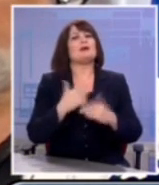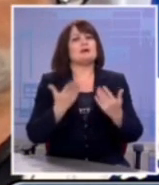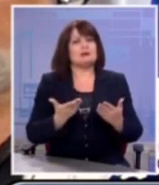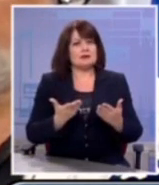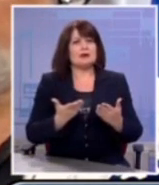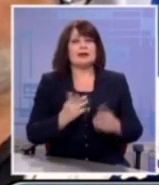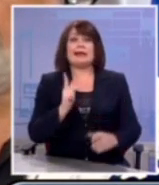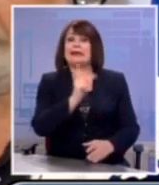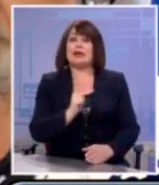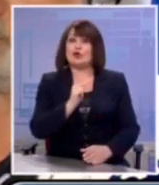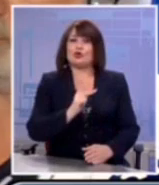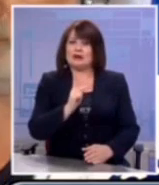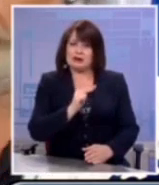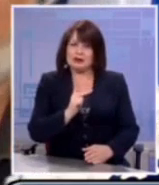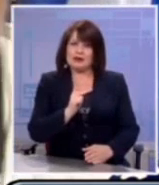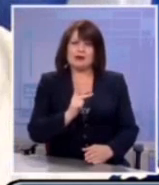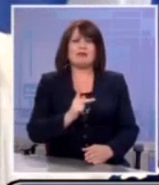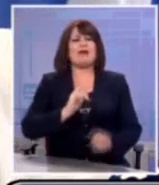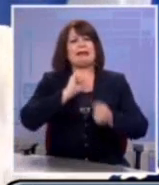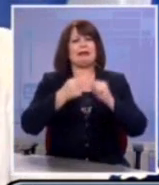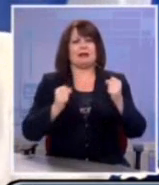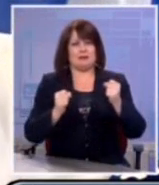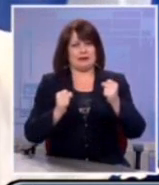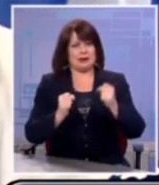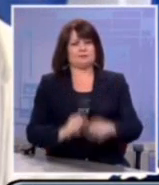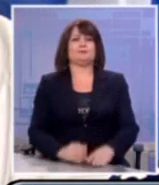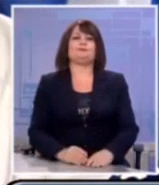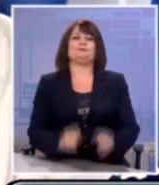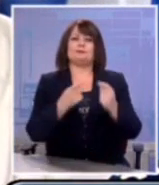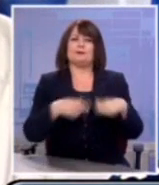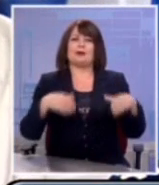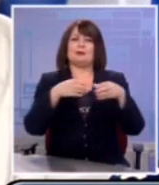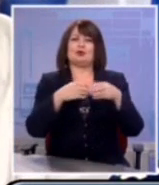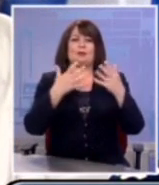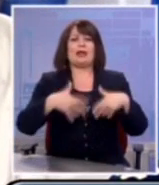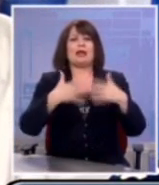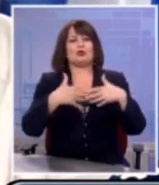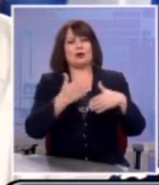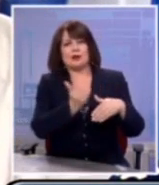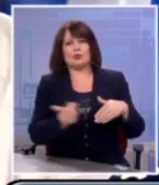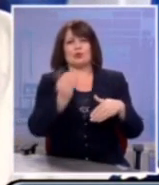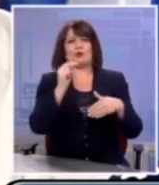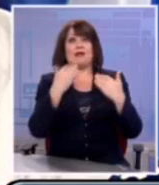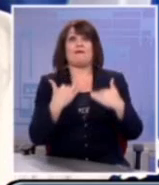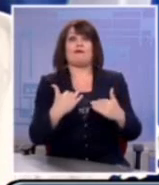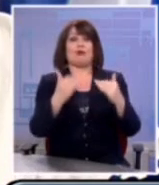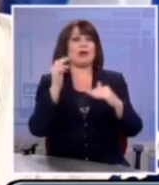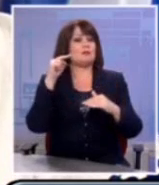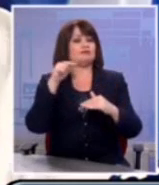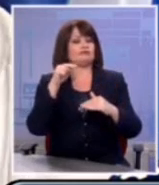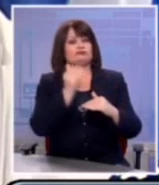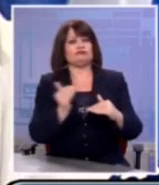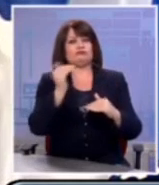της κοινωνίας και των κινημάτων. Η Επιτροπή λειτουργεί υπό την αιγίδα του Ελληνικού Κοινοβουλίου,